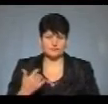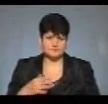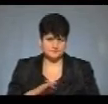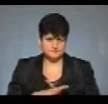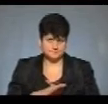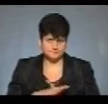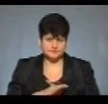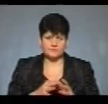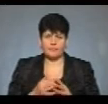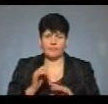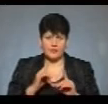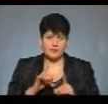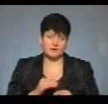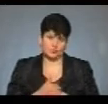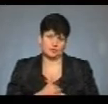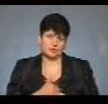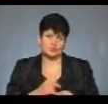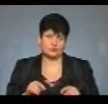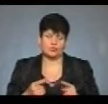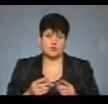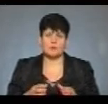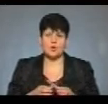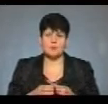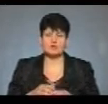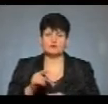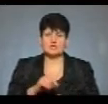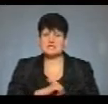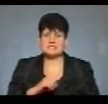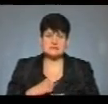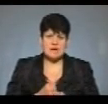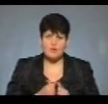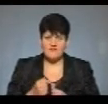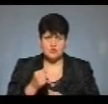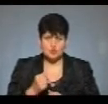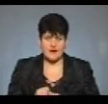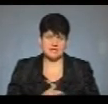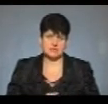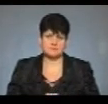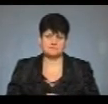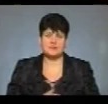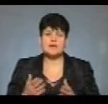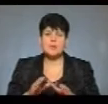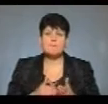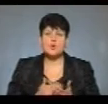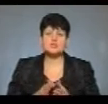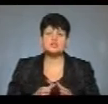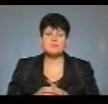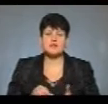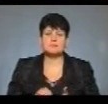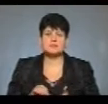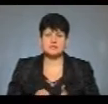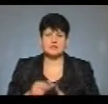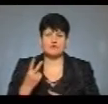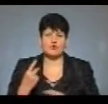були ініціаторами створення громад. Вони – самовисуванці. І які політичні партії представляють